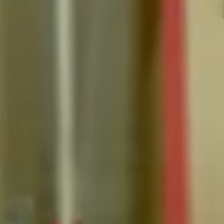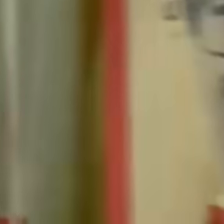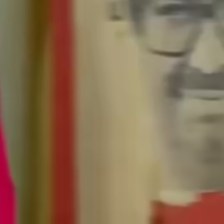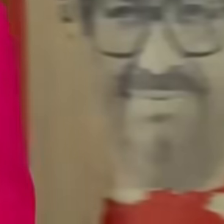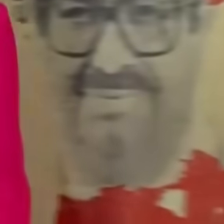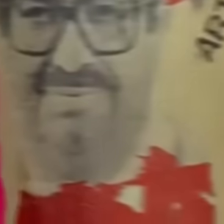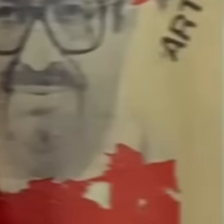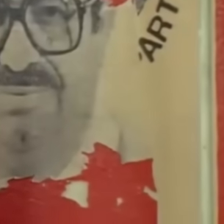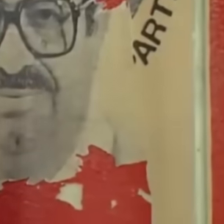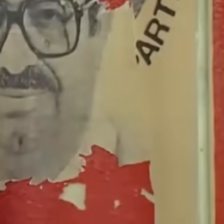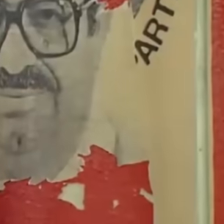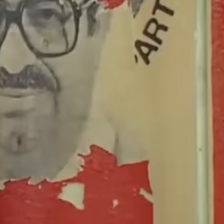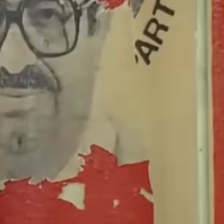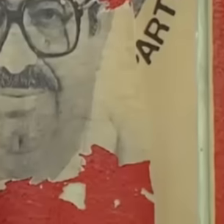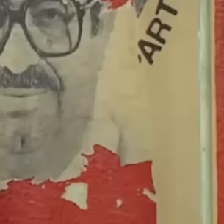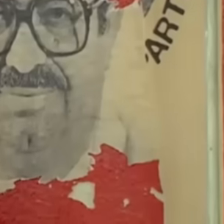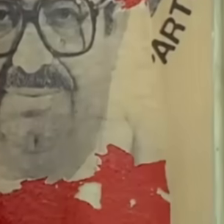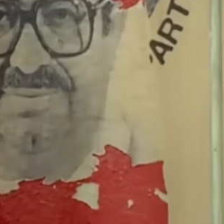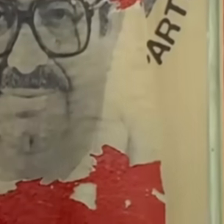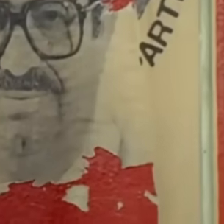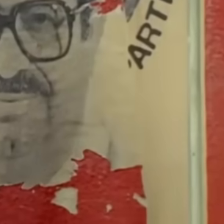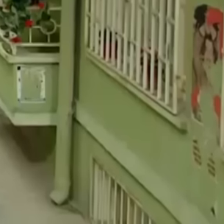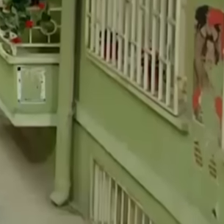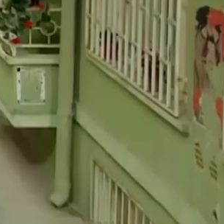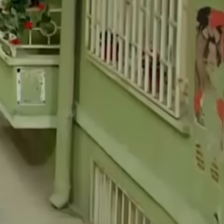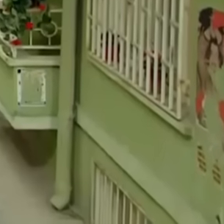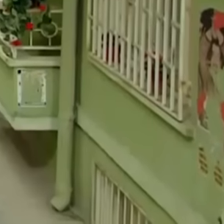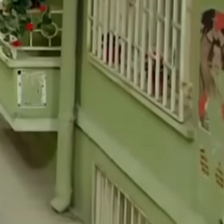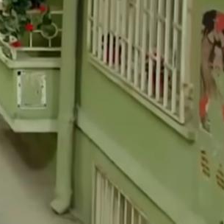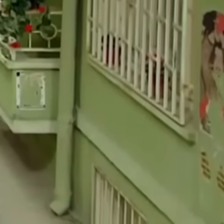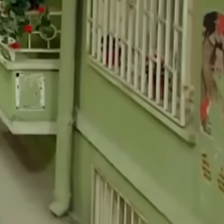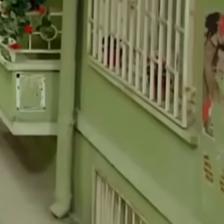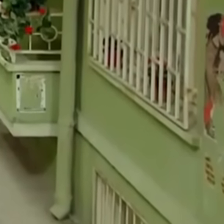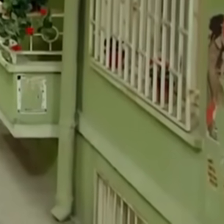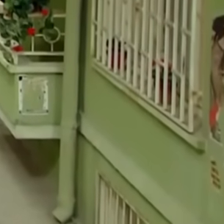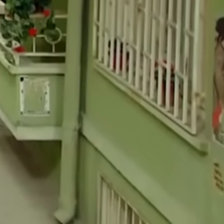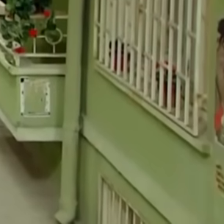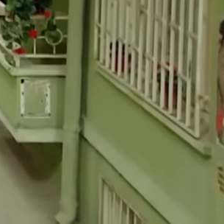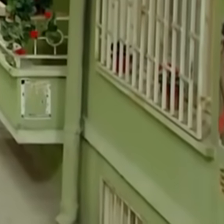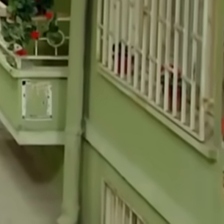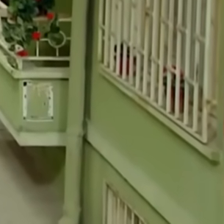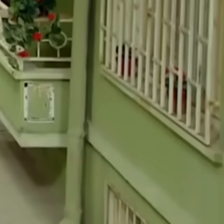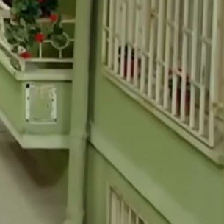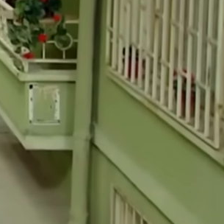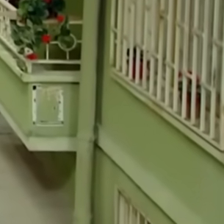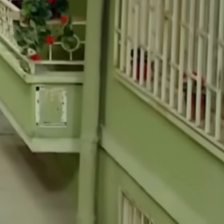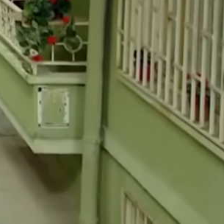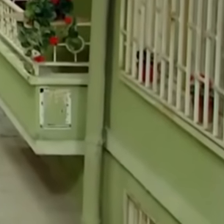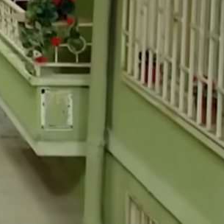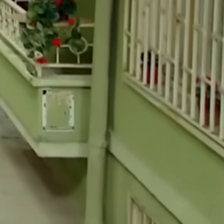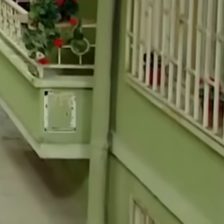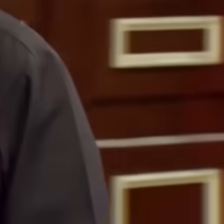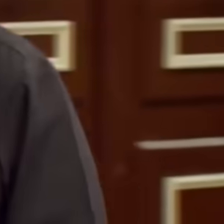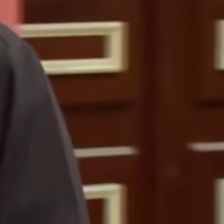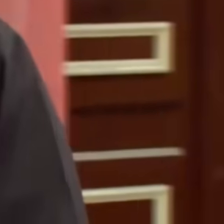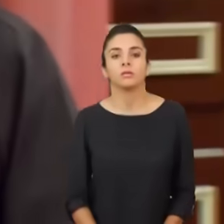kadın mahalleye girdi. Elinde bir kağıt adres arıyor. Susmuş, başı önde sokaktan geçerken sarışın kadın durdurdu.